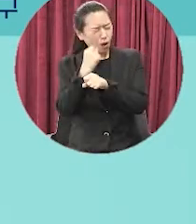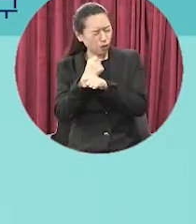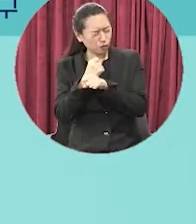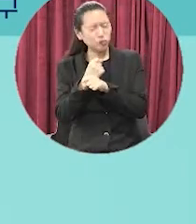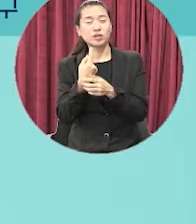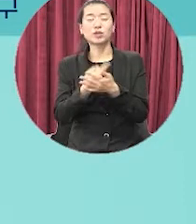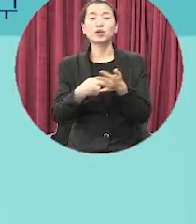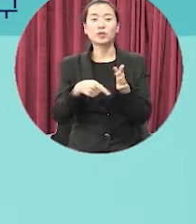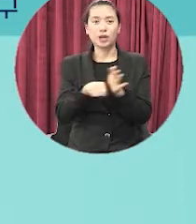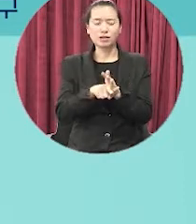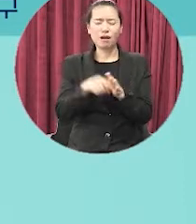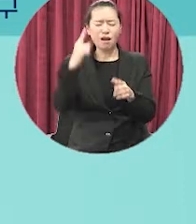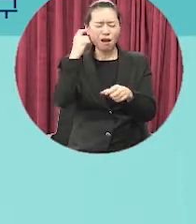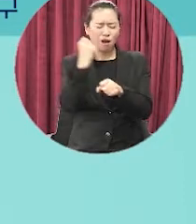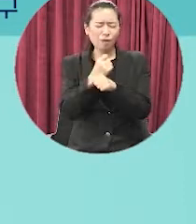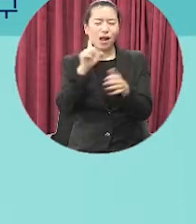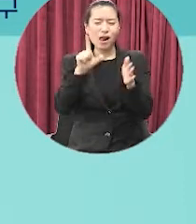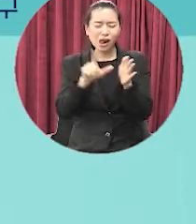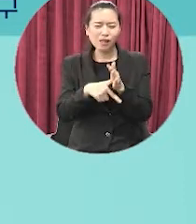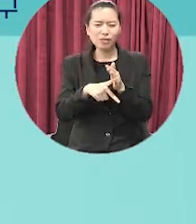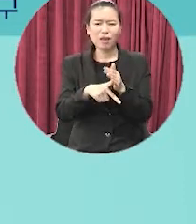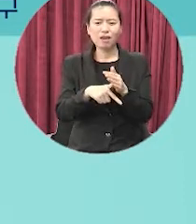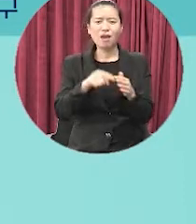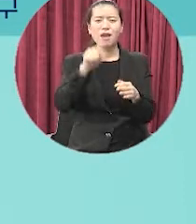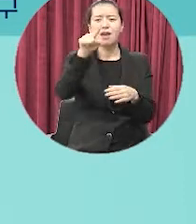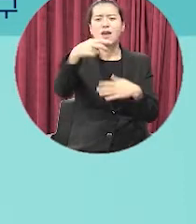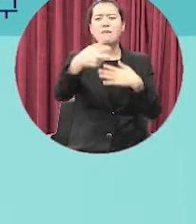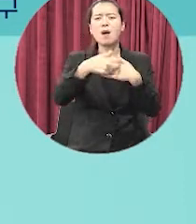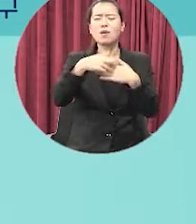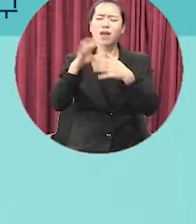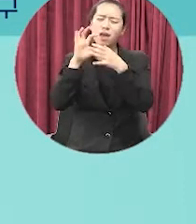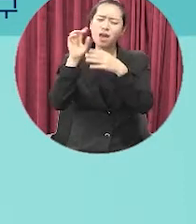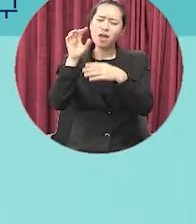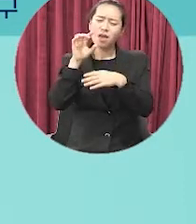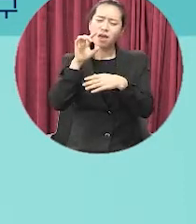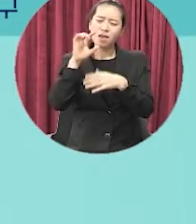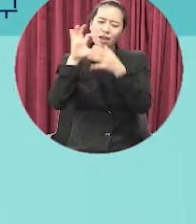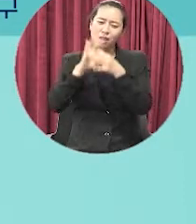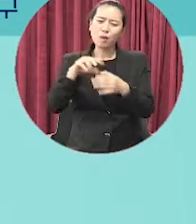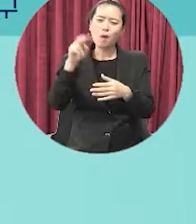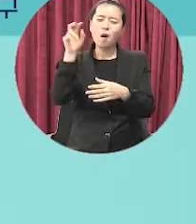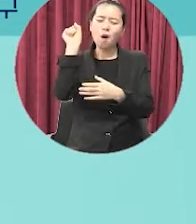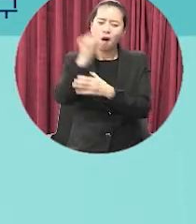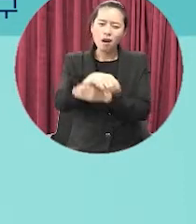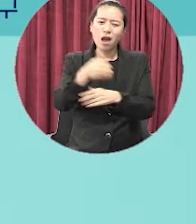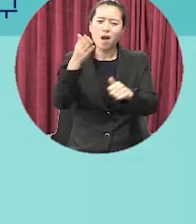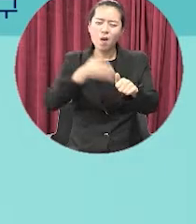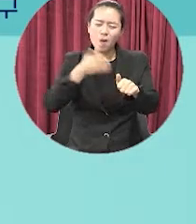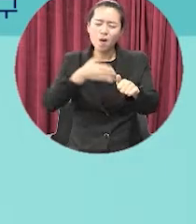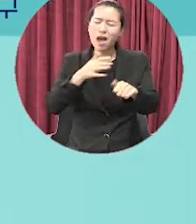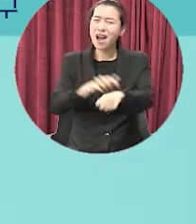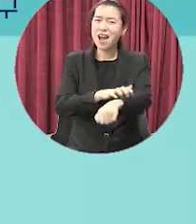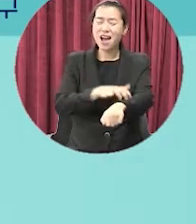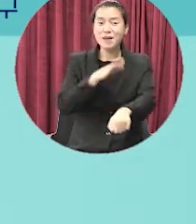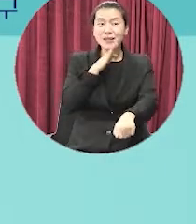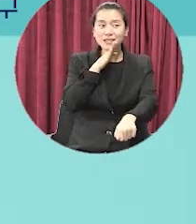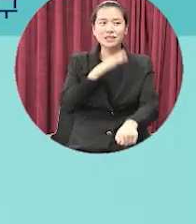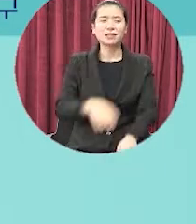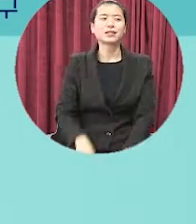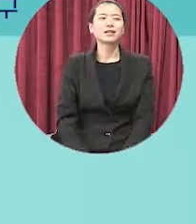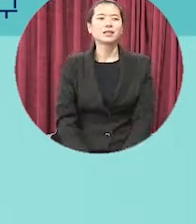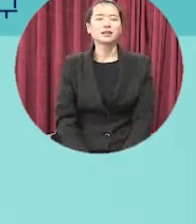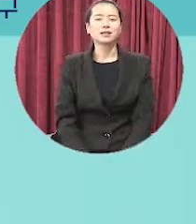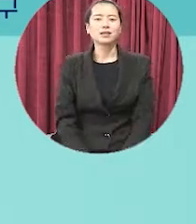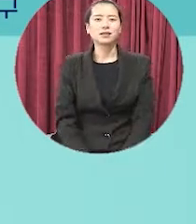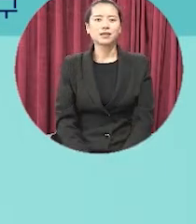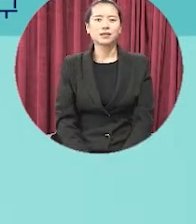연구할 때 마다 상대방 기반에서 허락을 얻어야 되니까 너무 어렵지 않습니까 그래서 우리가 이제 ird 이슈도 문제가 있고요 다음에 기반의